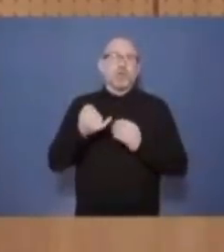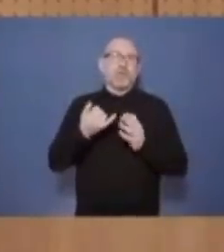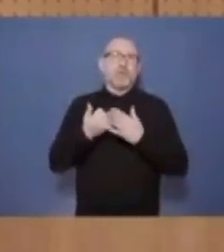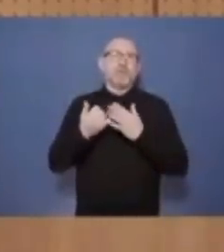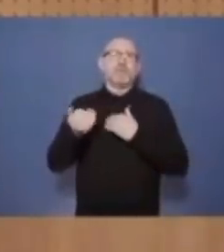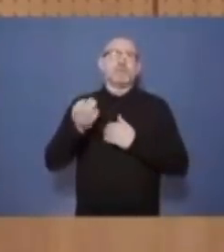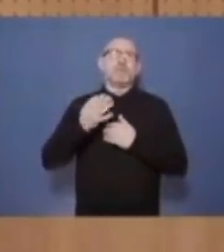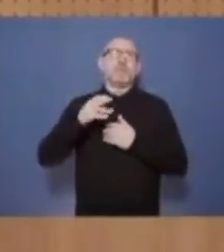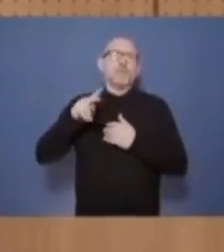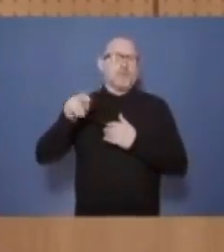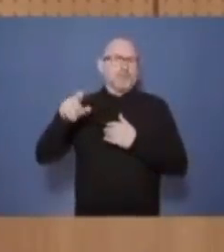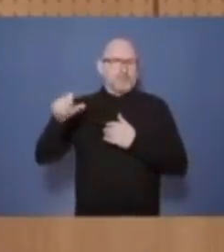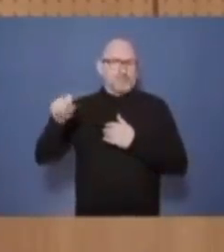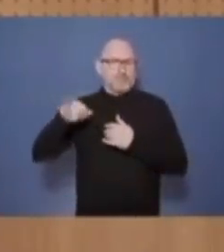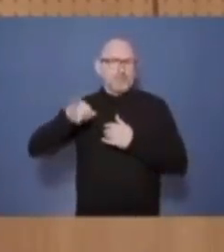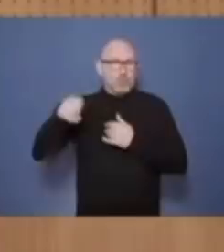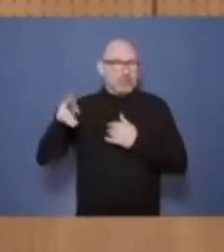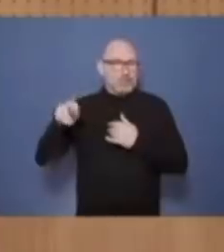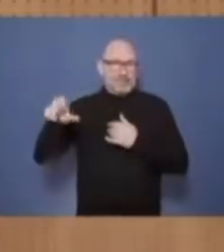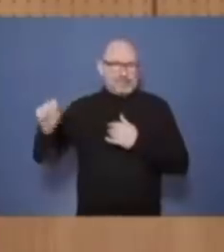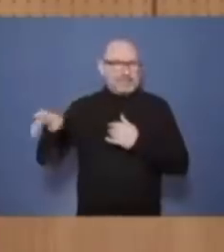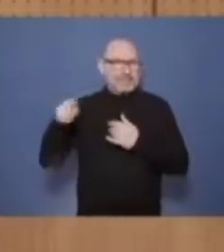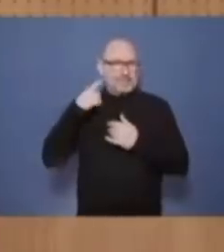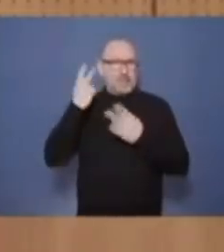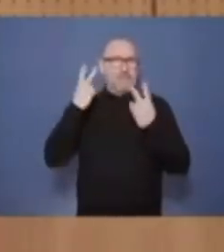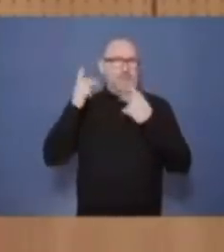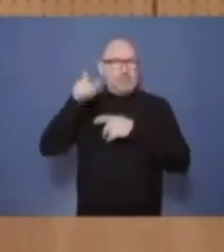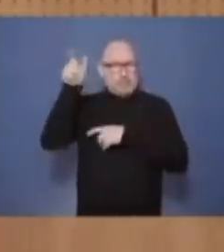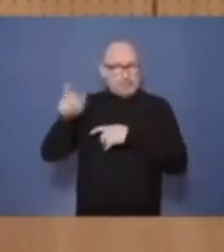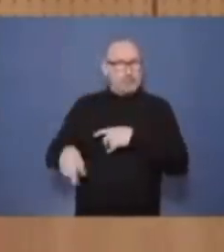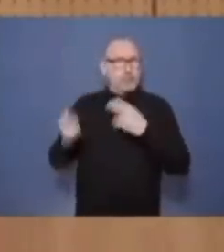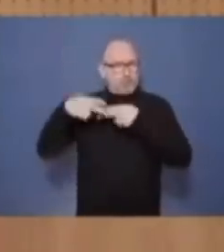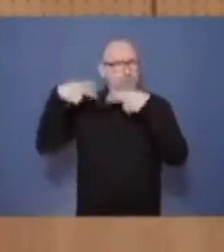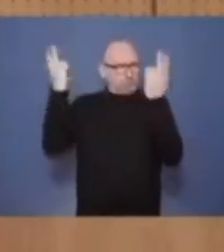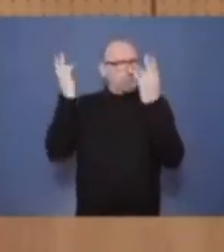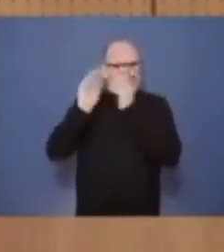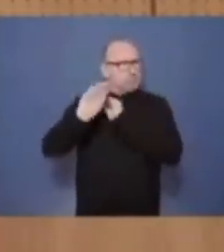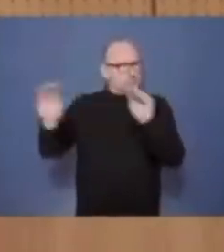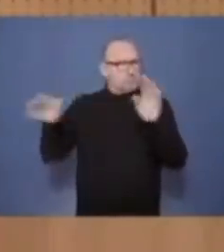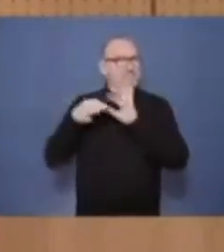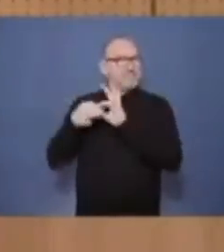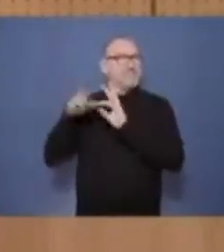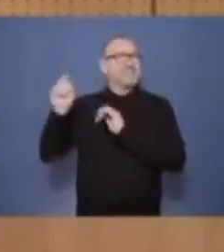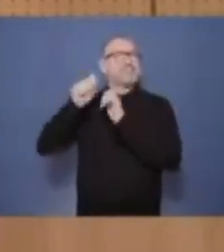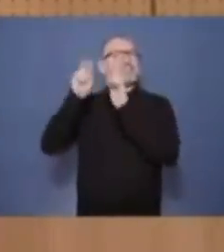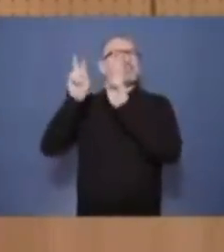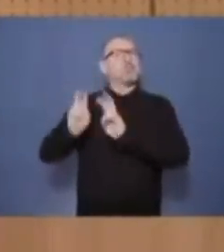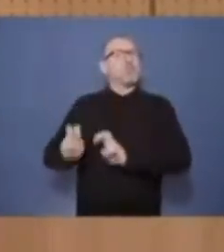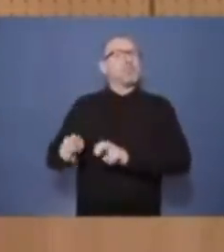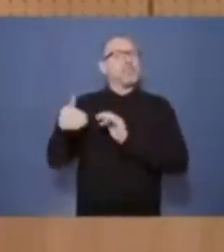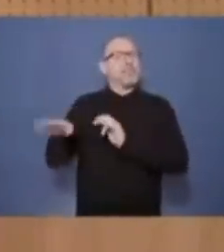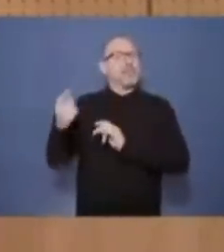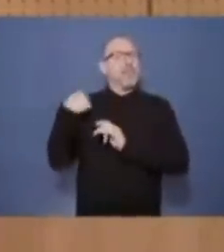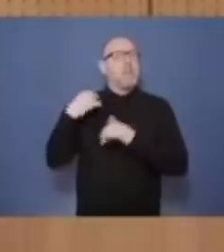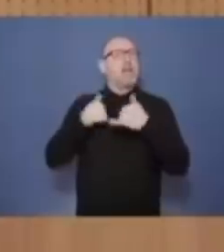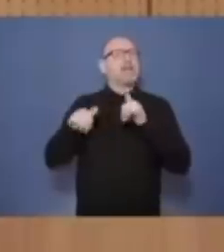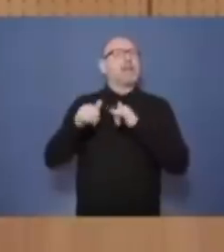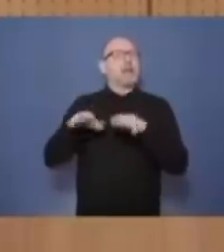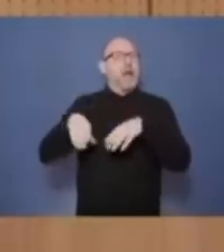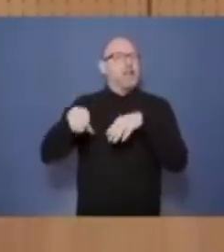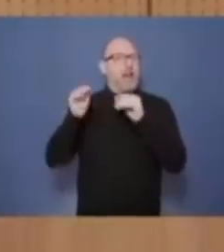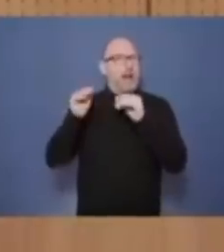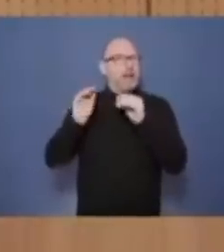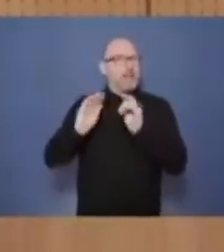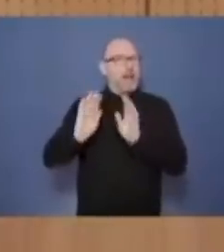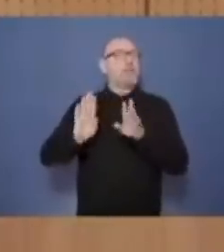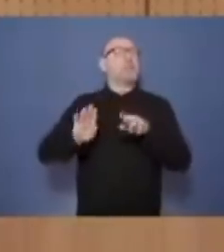Medizinwissenschaftler, der auch für die Weltgesundheitsorganisation publiziert. Und in dieser Studie, die Anfang Januar erschien, kam er